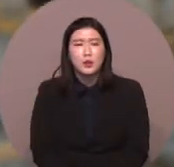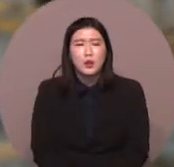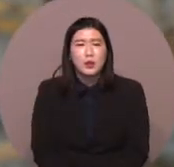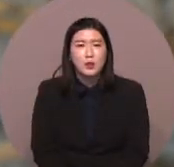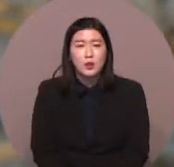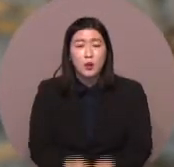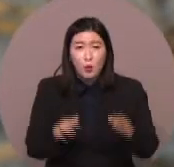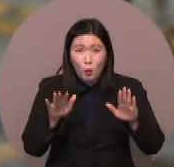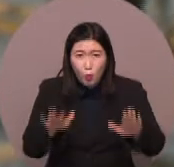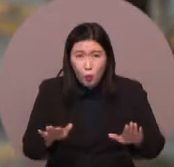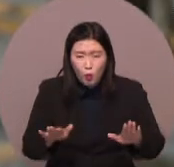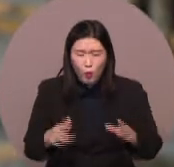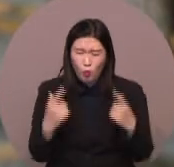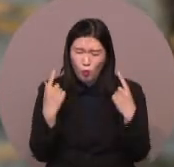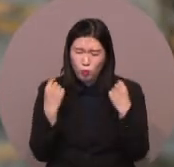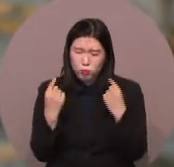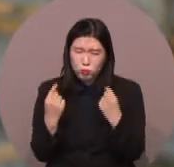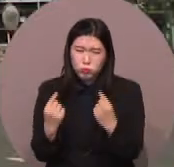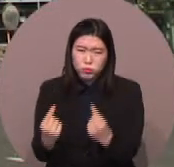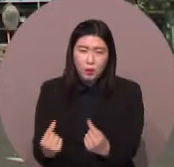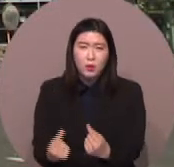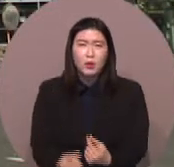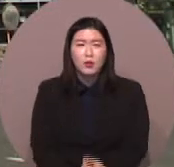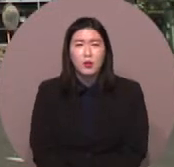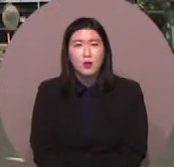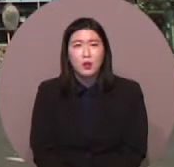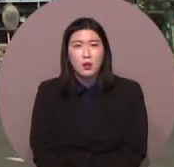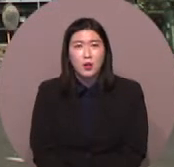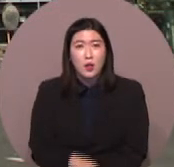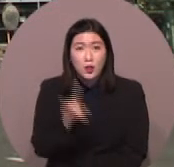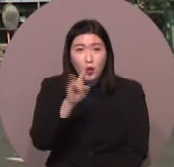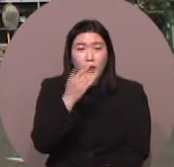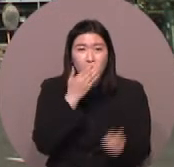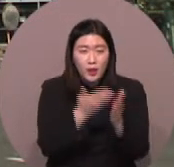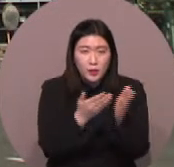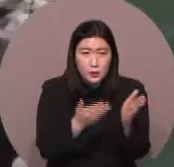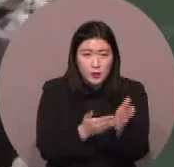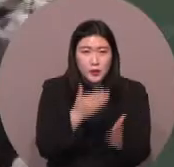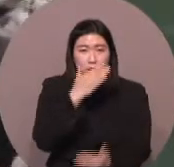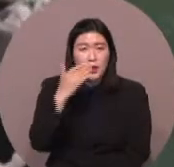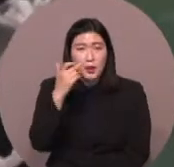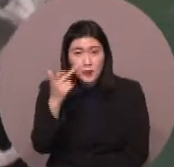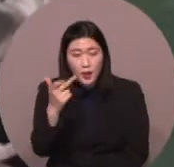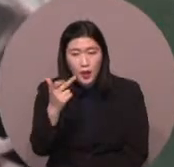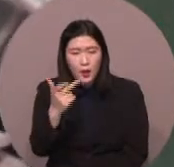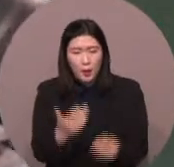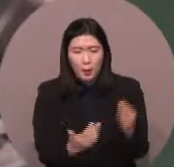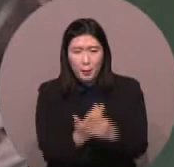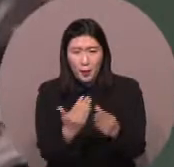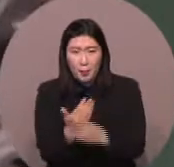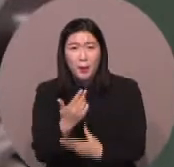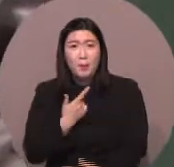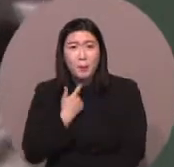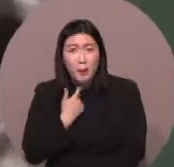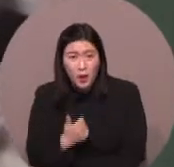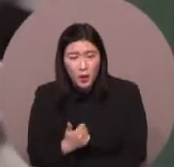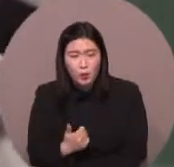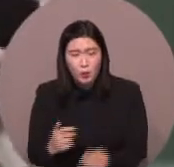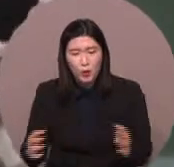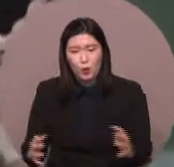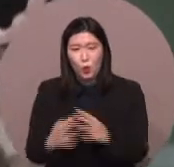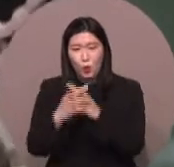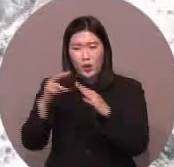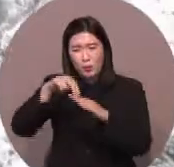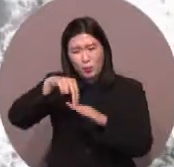올해도 상황은 별반 다르지 않습니다. 현대제철 당진과 예산공장에서 잇따라 발생한 사고부터